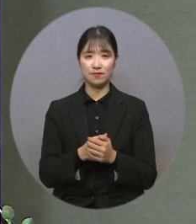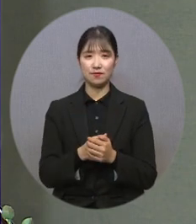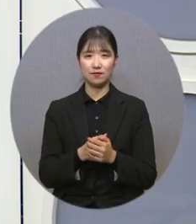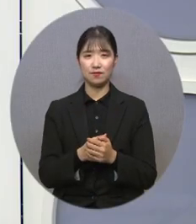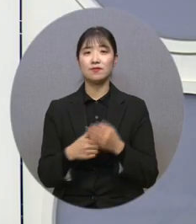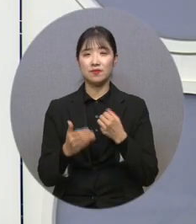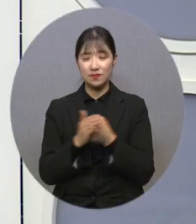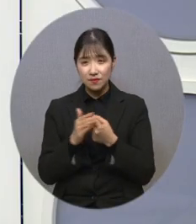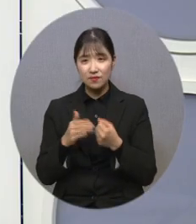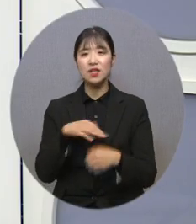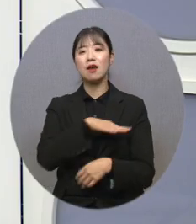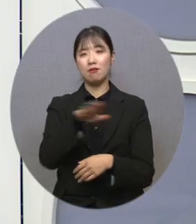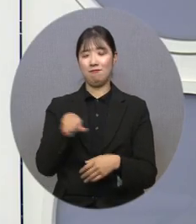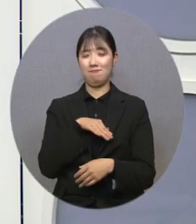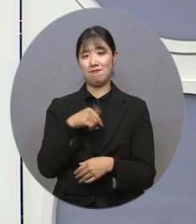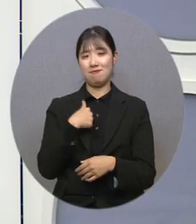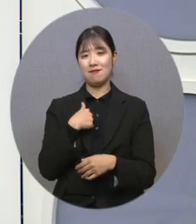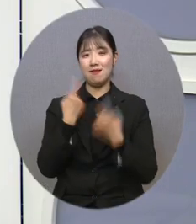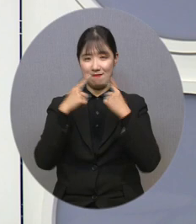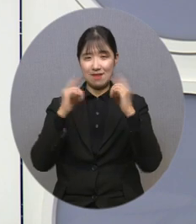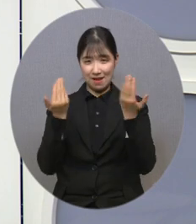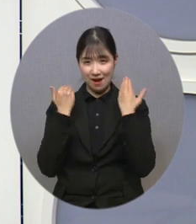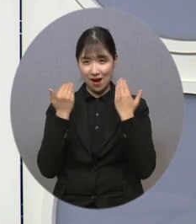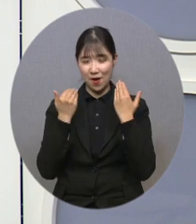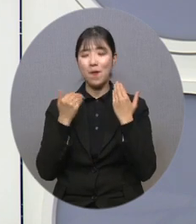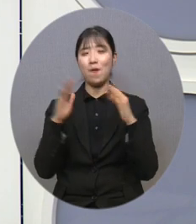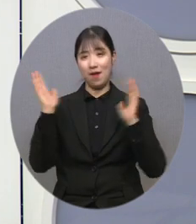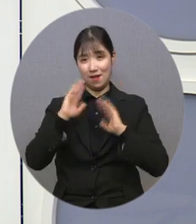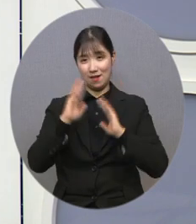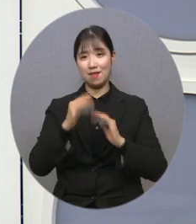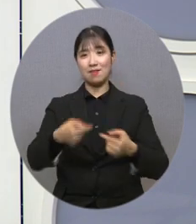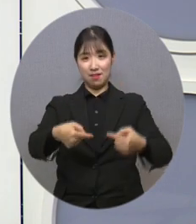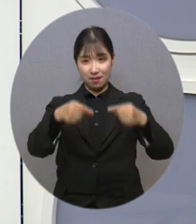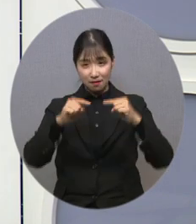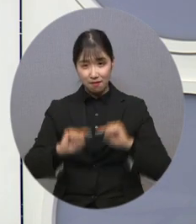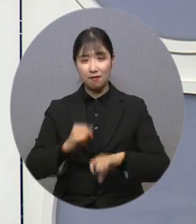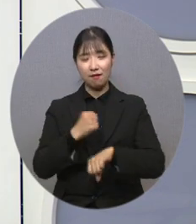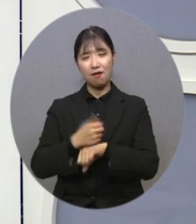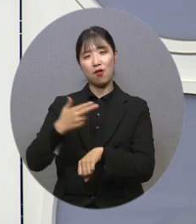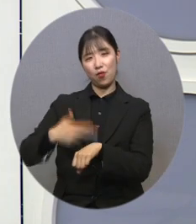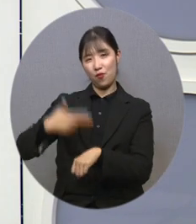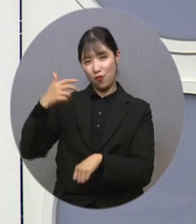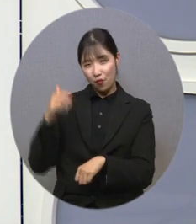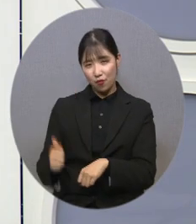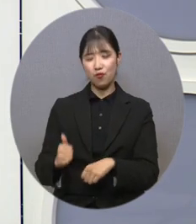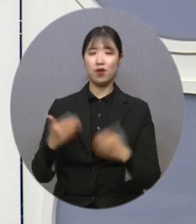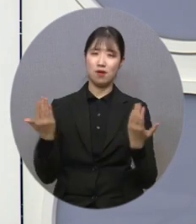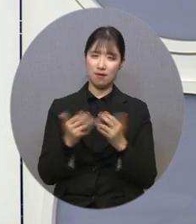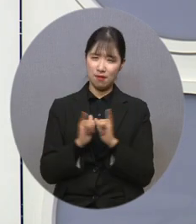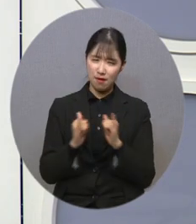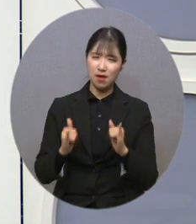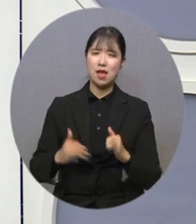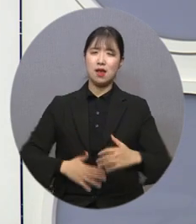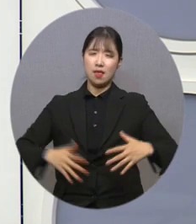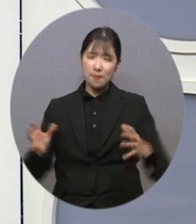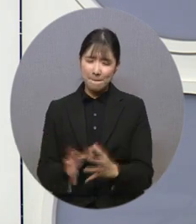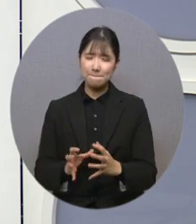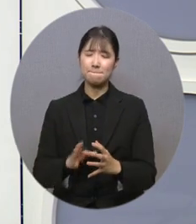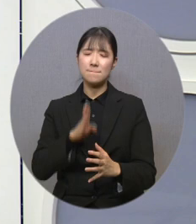어쨌든 우리 청운대학교에 학생을 보내주시면 교수님들과 교직원들이 힘을